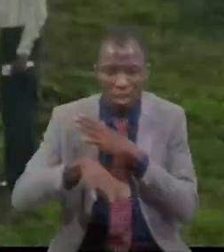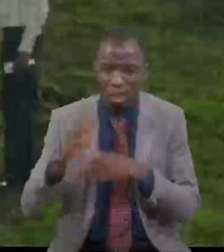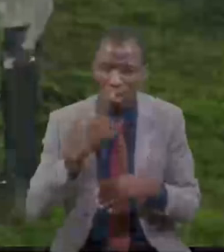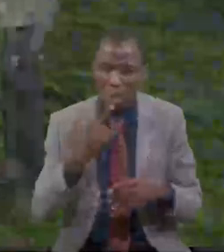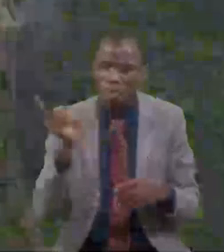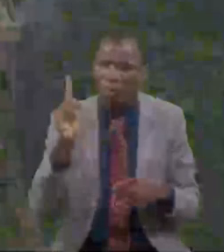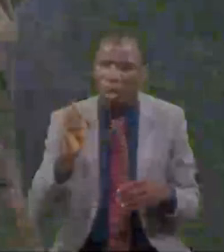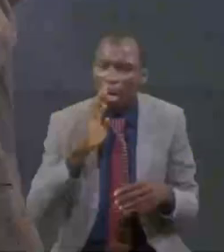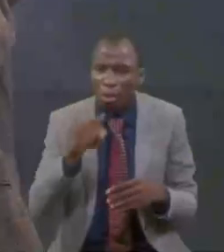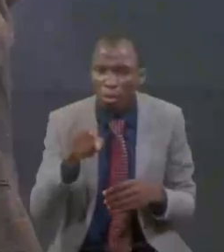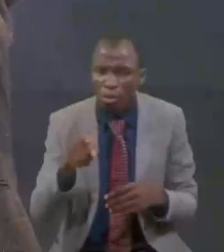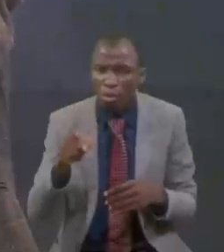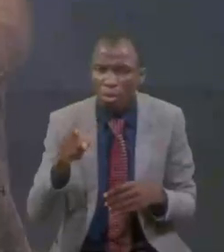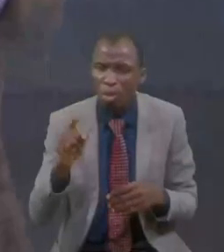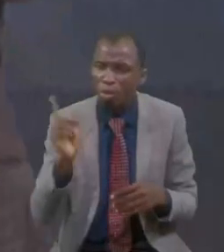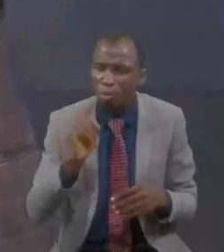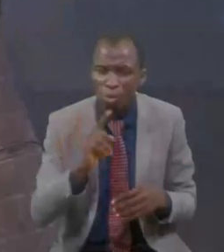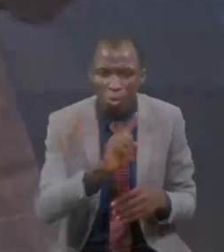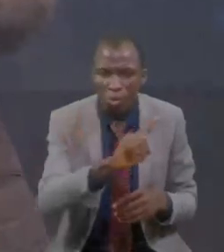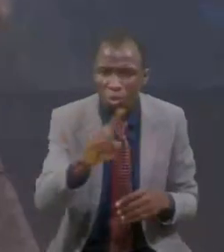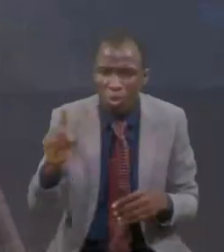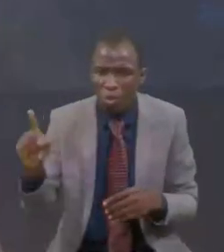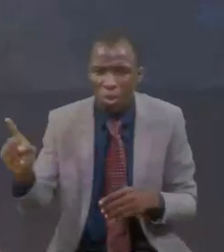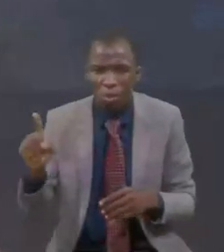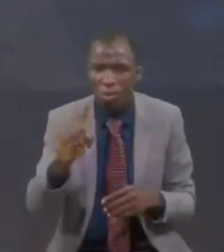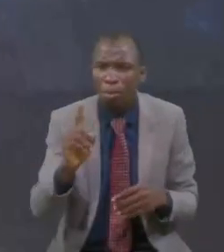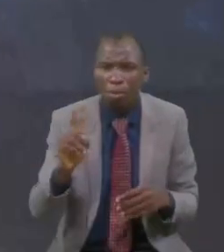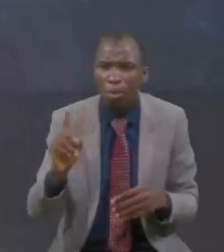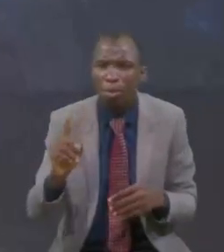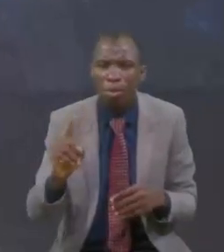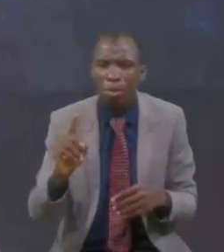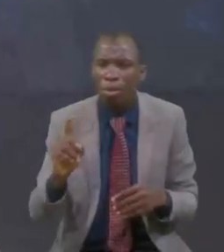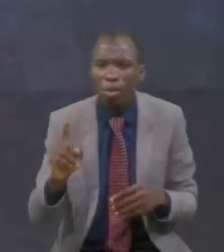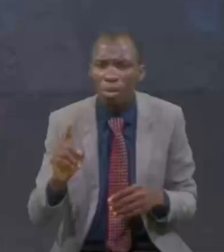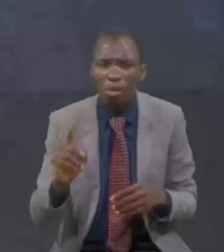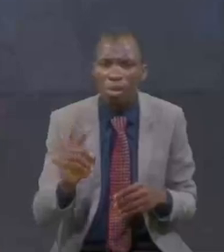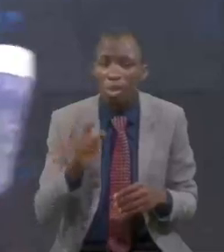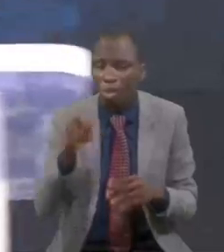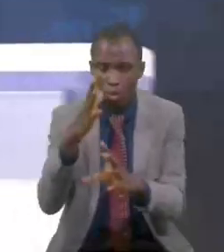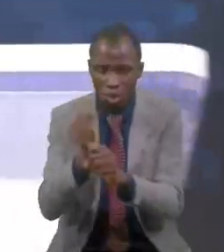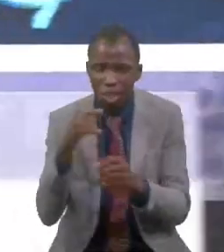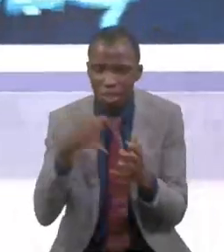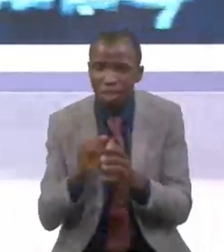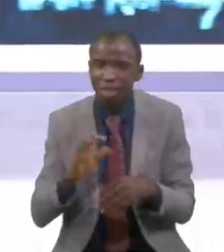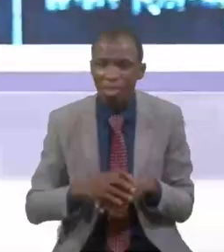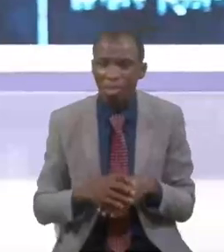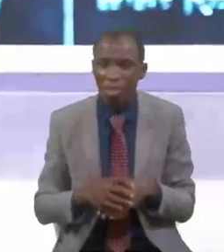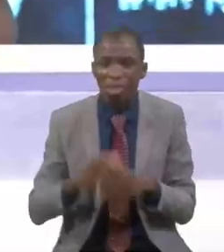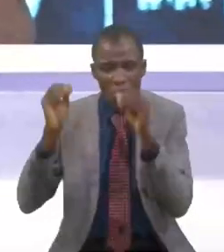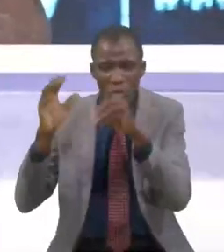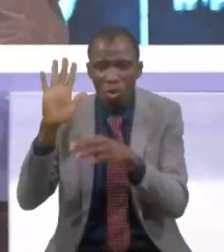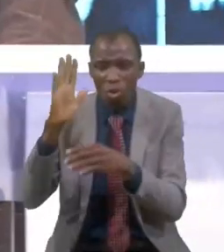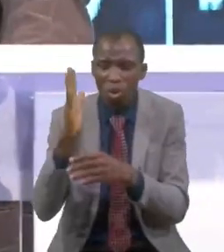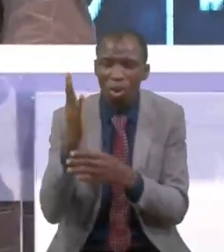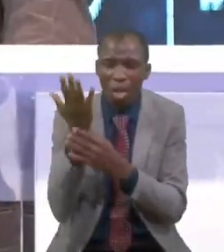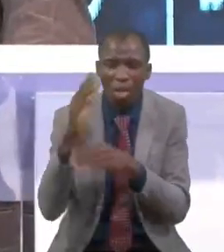la personne là-bas la personne là-bas que ça vous bénisse vous êtes là vous l'urez imposez-vous la